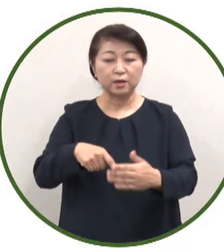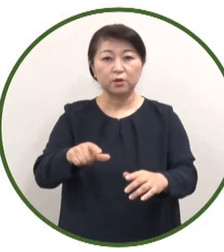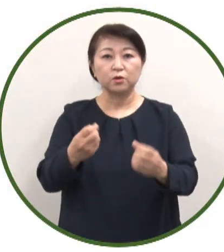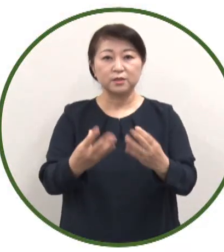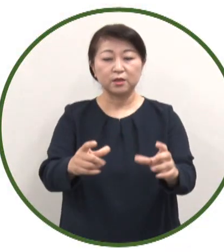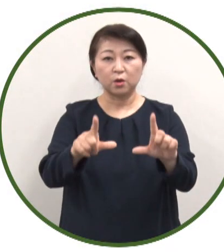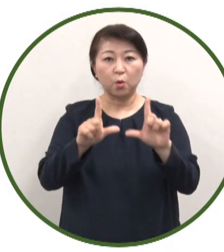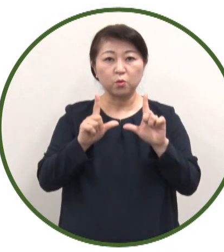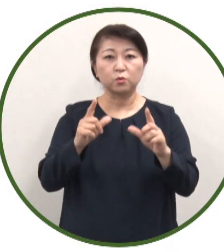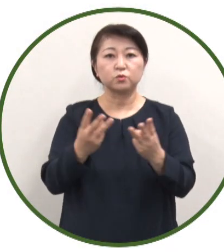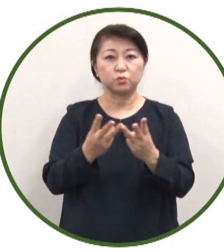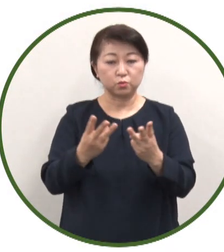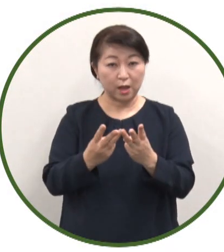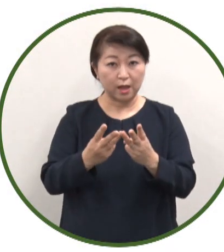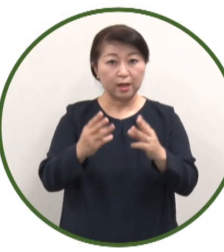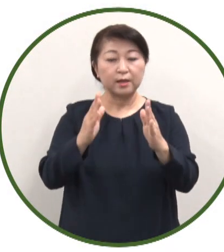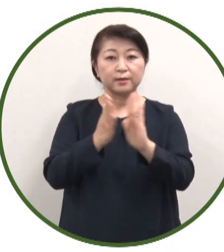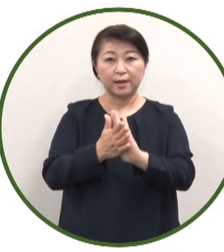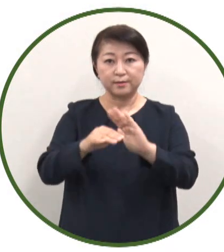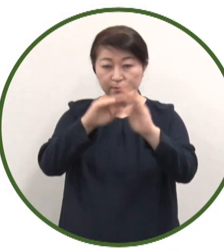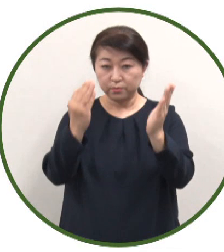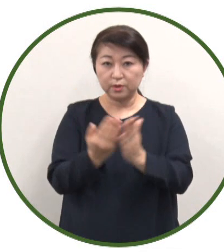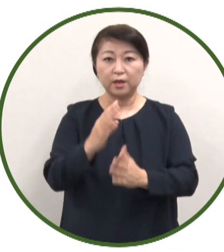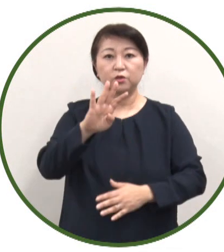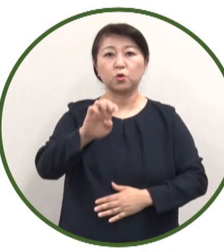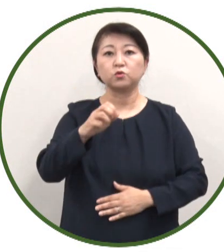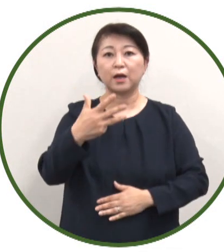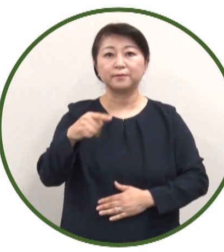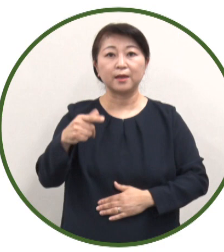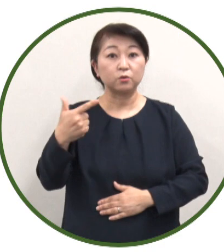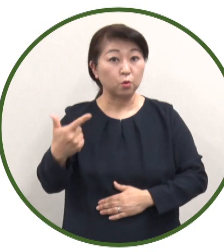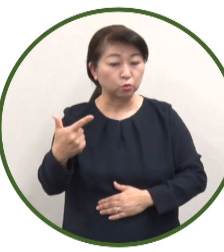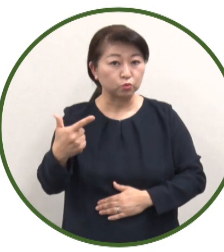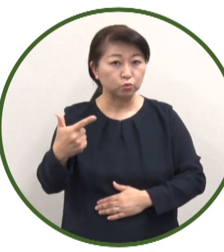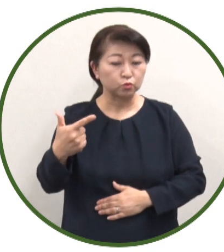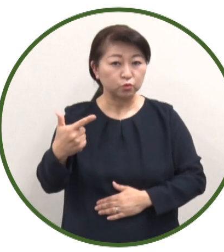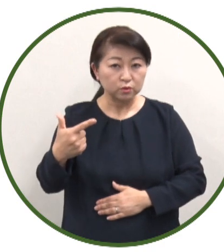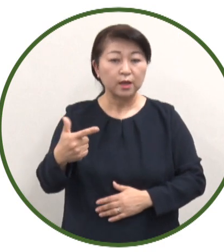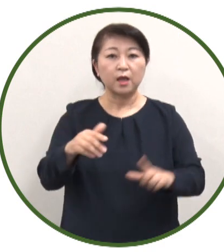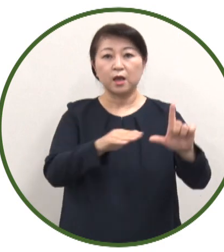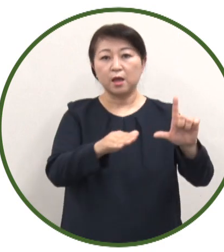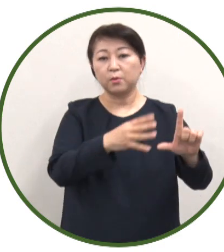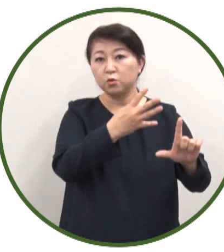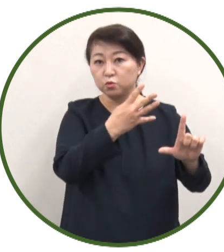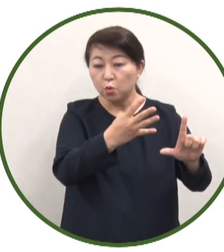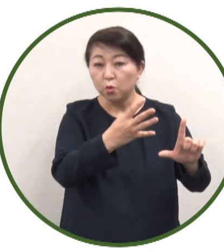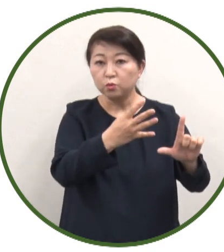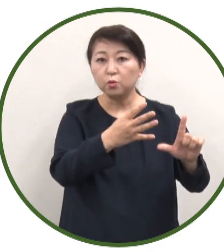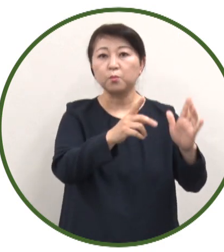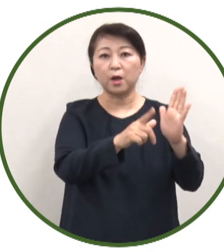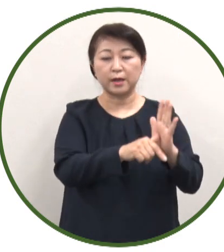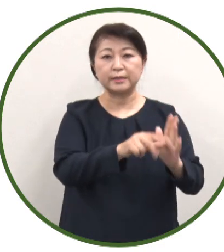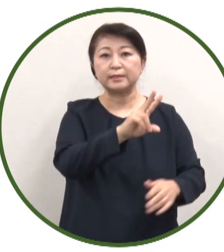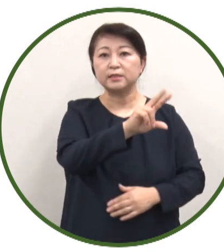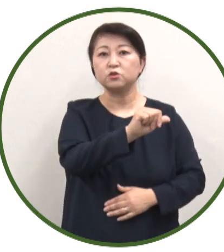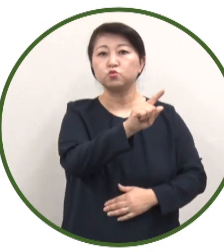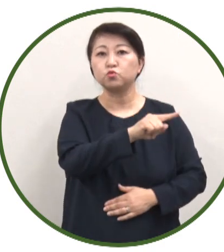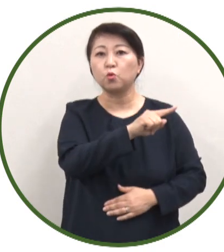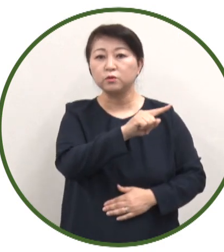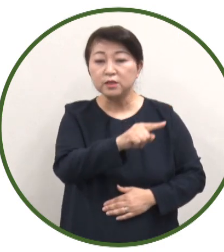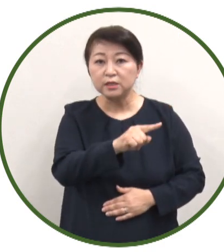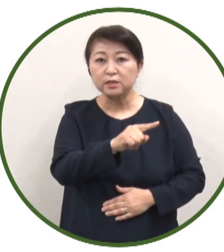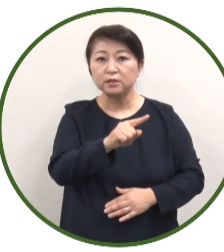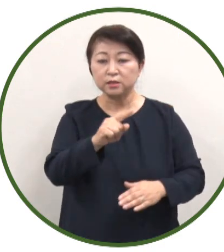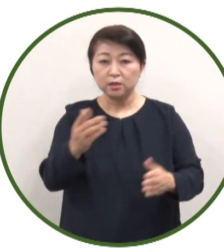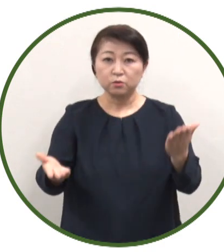で 48.6 となっており、分科会参考指標のステージ4の目安となる25を大きく